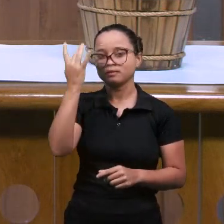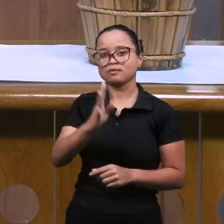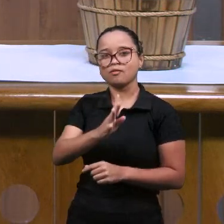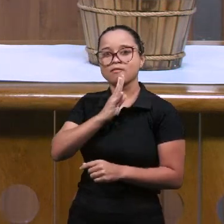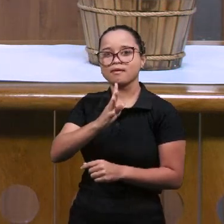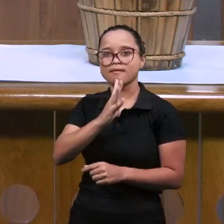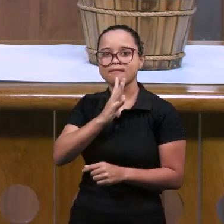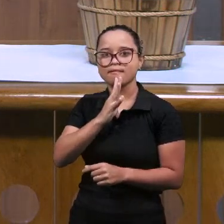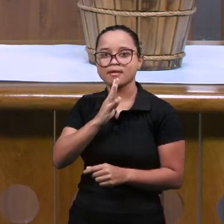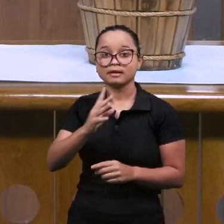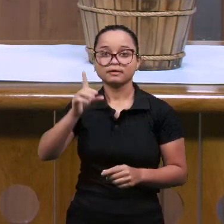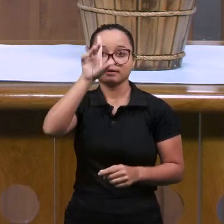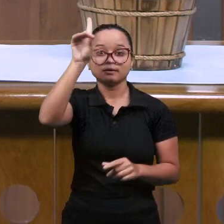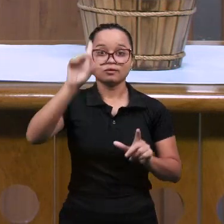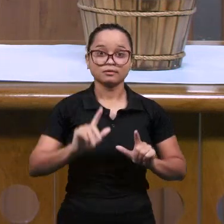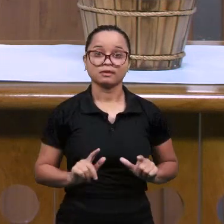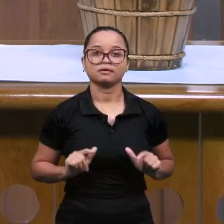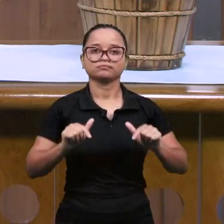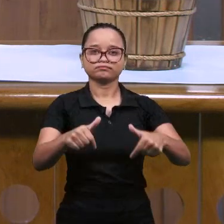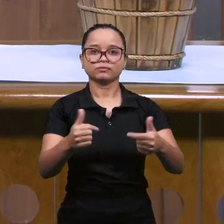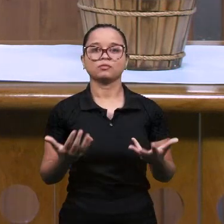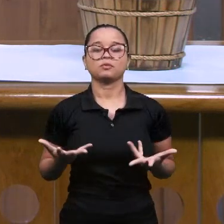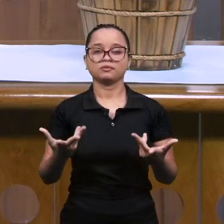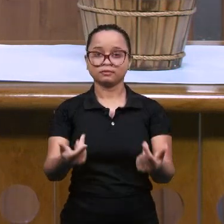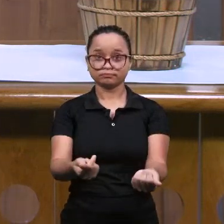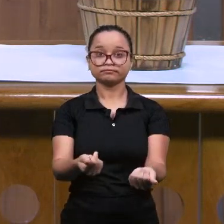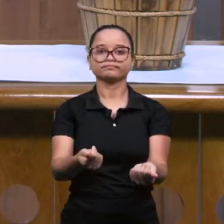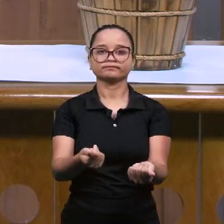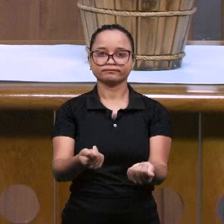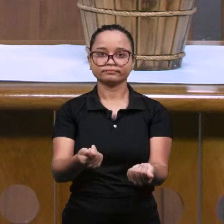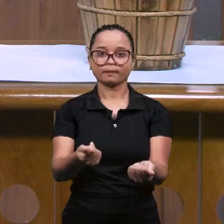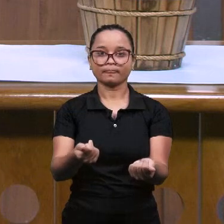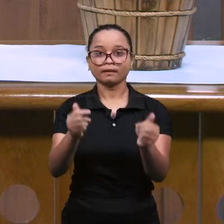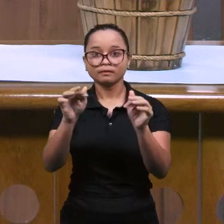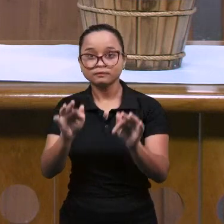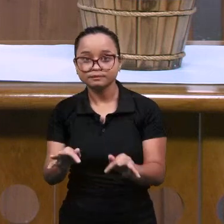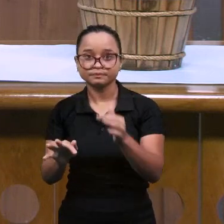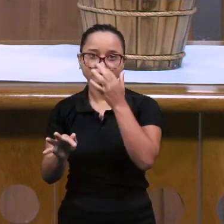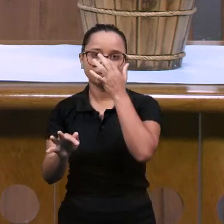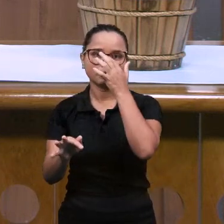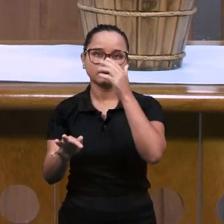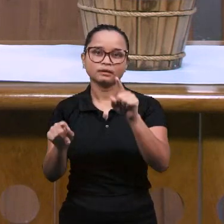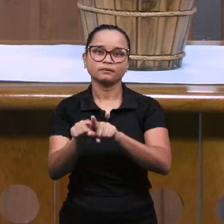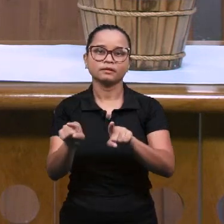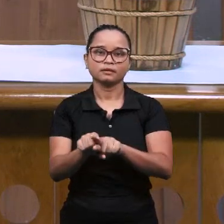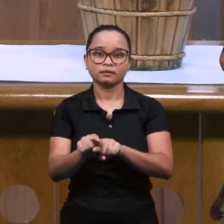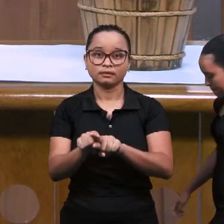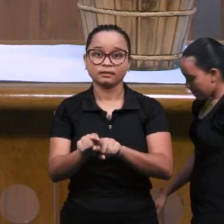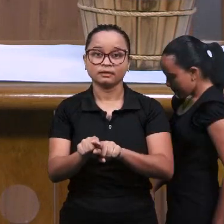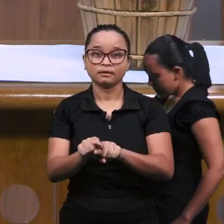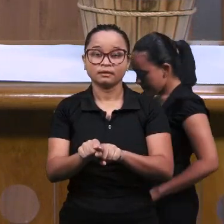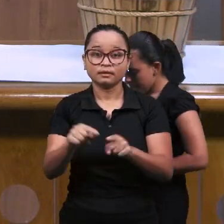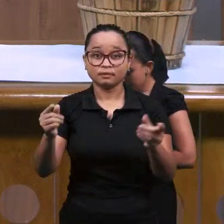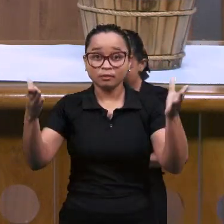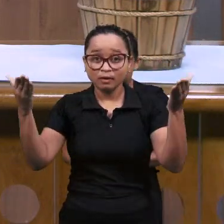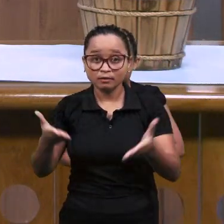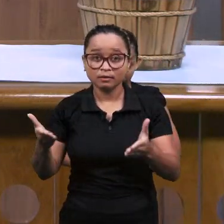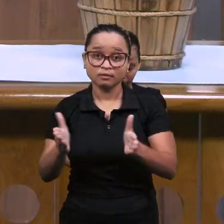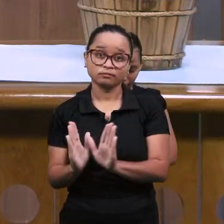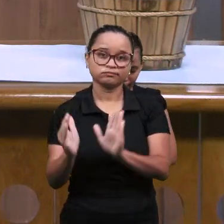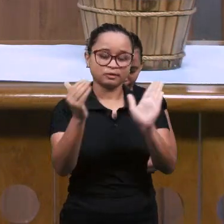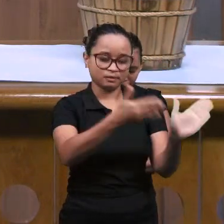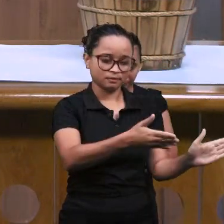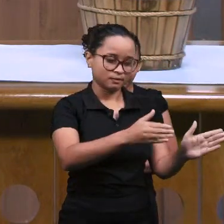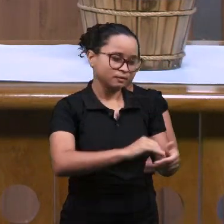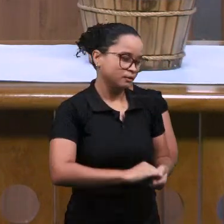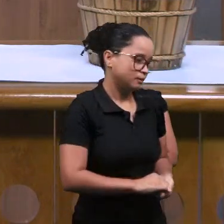grande œuvre. Et à la fin, c'est là. Et ceux qui pensaient qu'ils étaient dans le royaume sont en train de sortir. Et d'autres qui